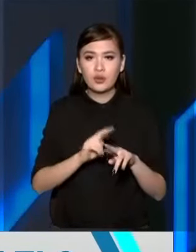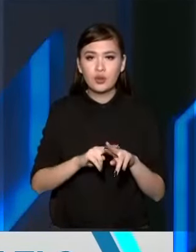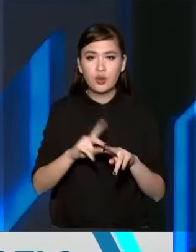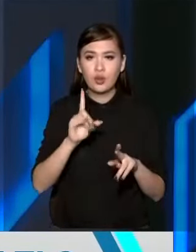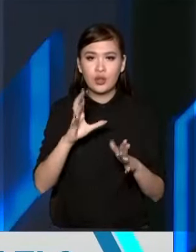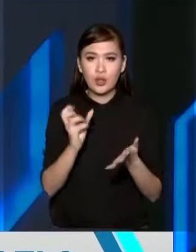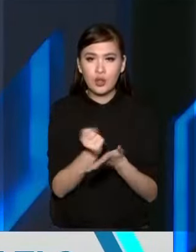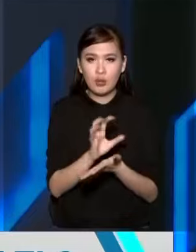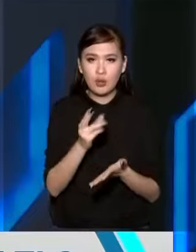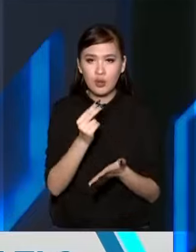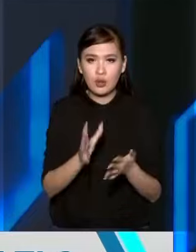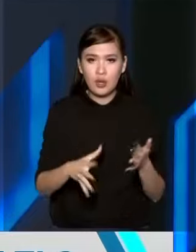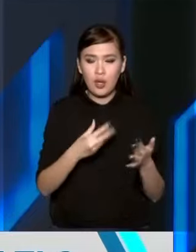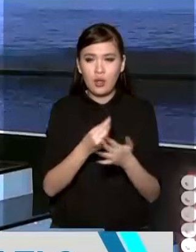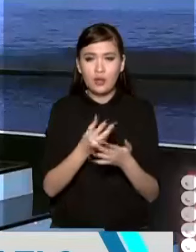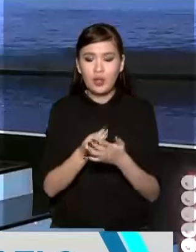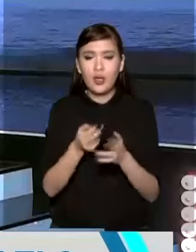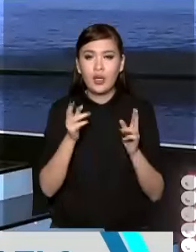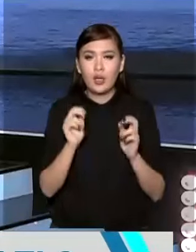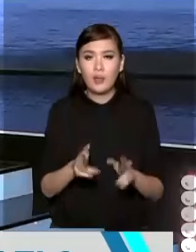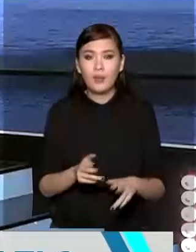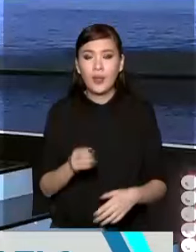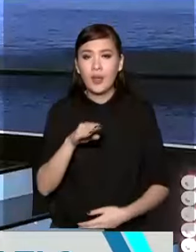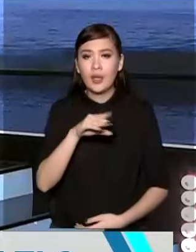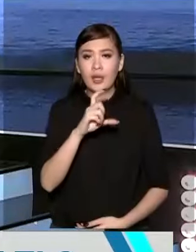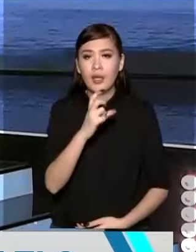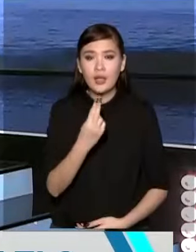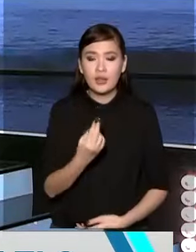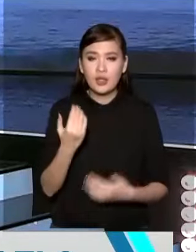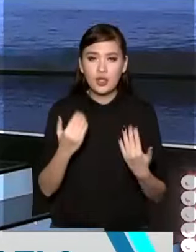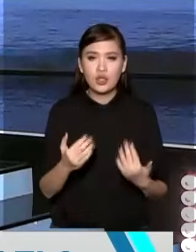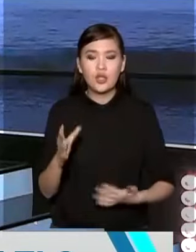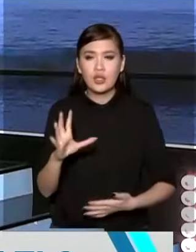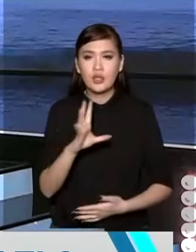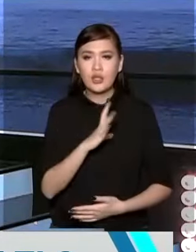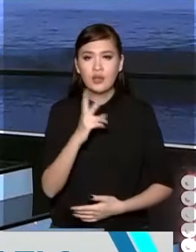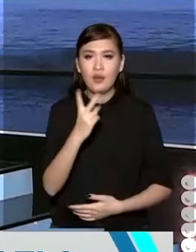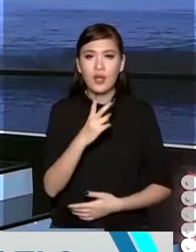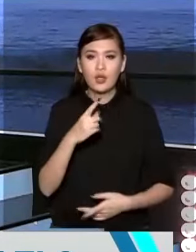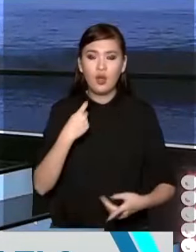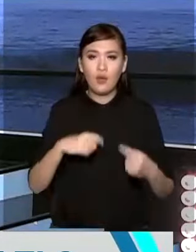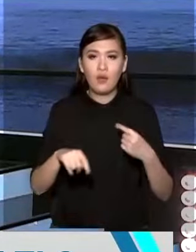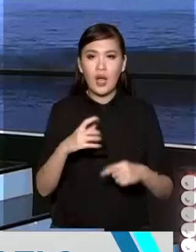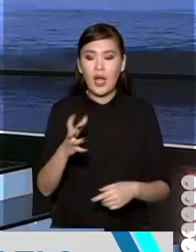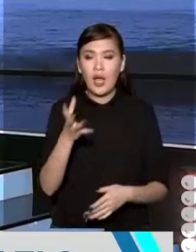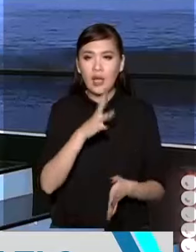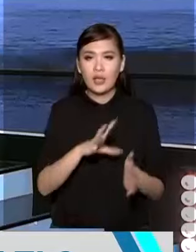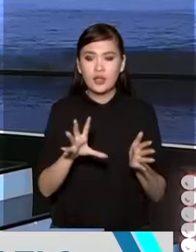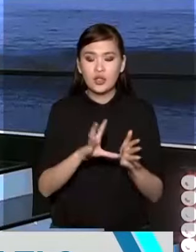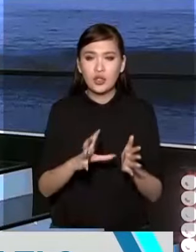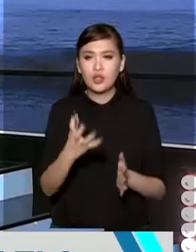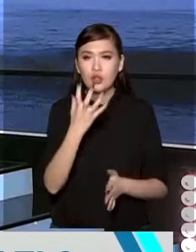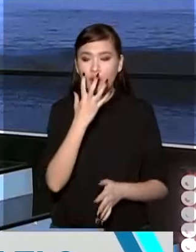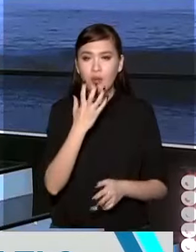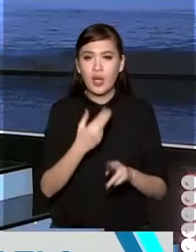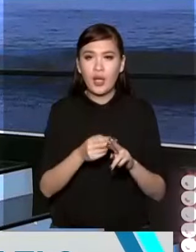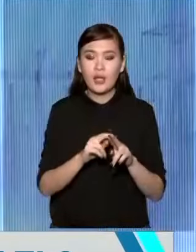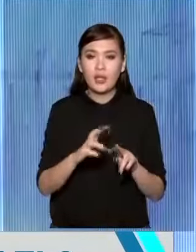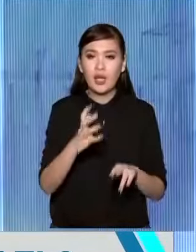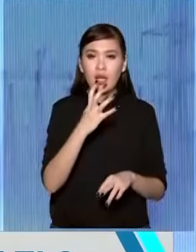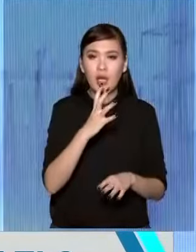могли вкладываться в инфраструктуру? Ну, вы знаете, у ТЭЦ сегодня два товара. Это электрическая и тепловая энергия. Тарифы на